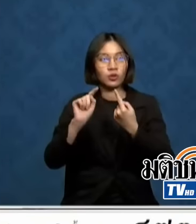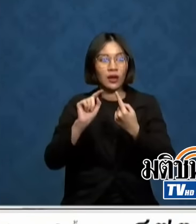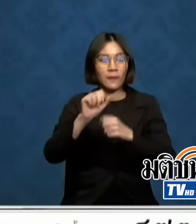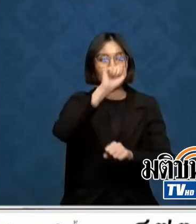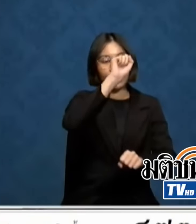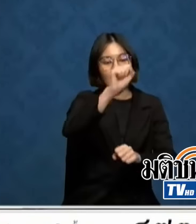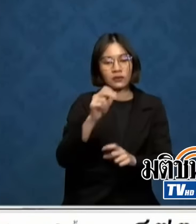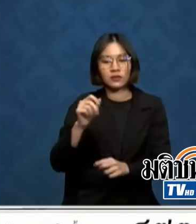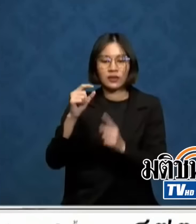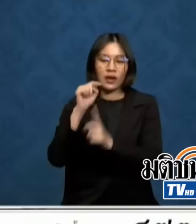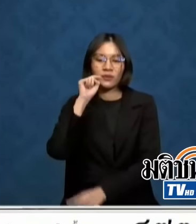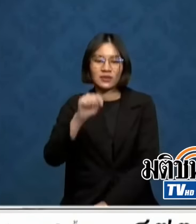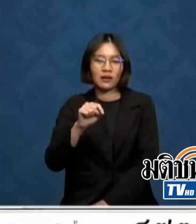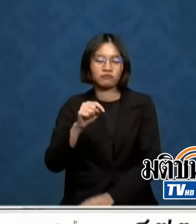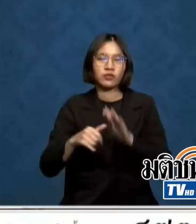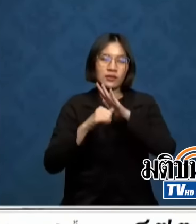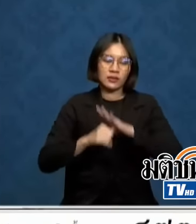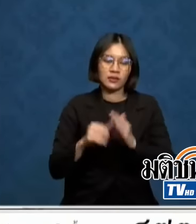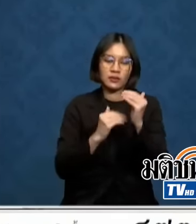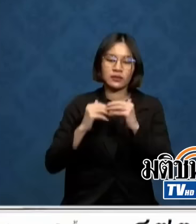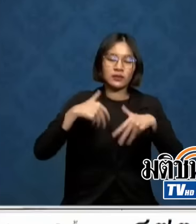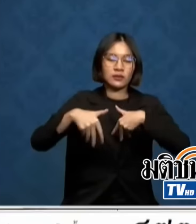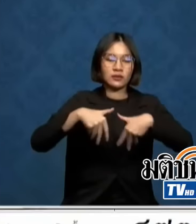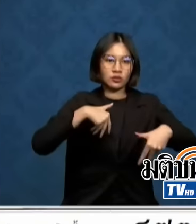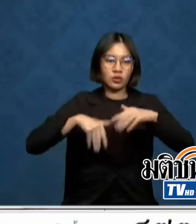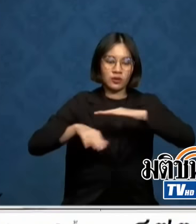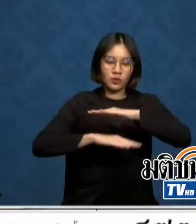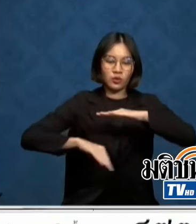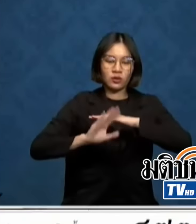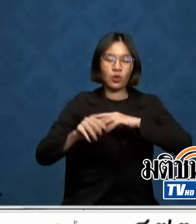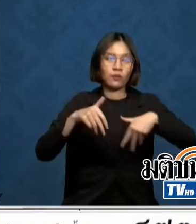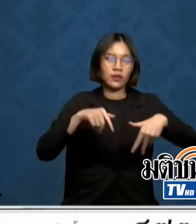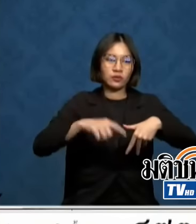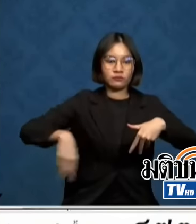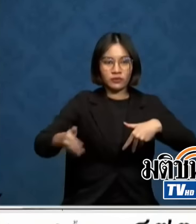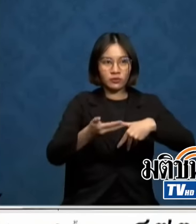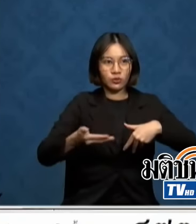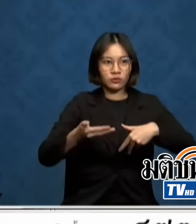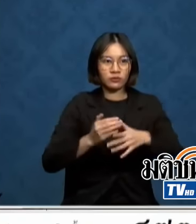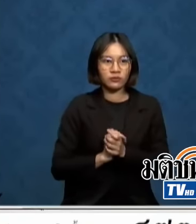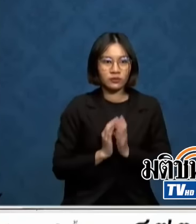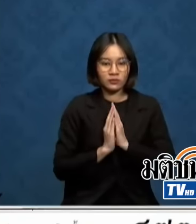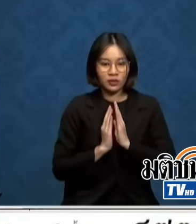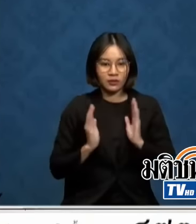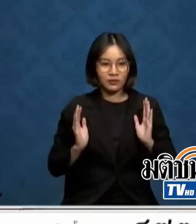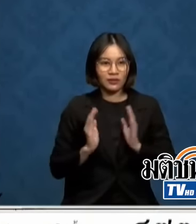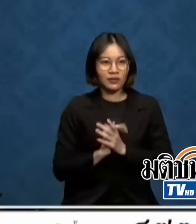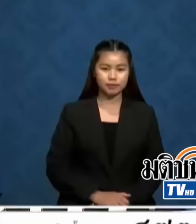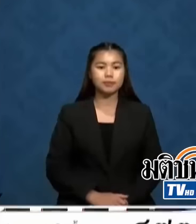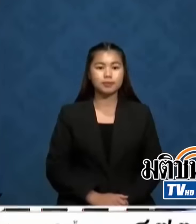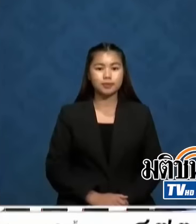ประกาศและคำสั่งดังกล่าวนั้นเป็นการิดรอนสิทธิเสรีภาพขั้นพื้นฐานของพี่น้องประชาชนทุกคนครับขอบคุณครับท่าน